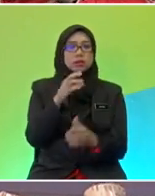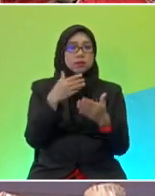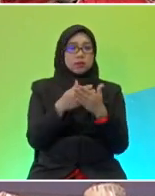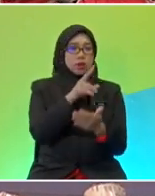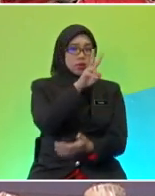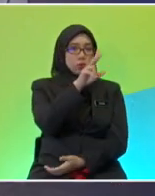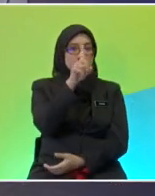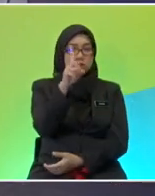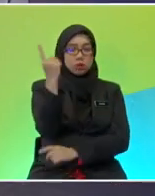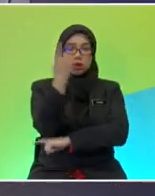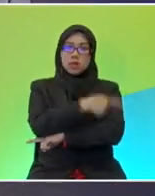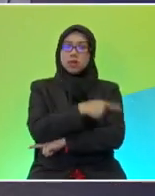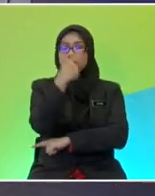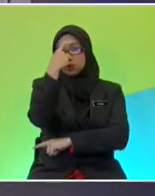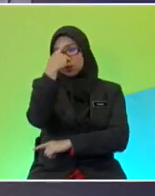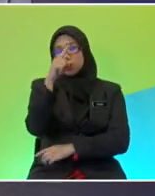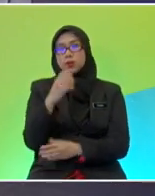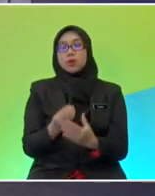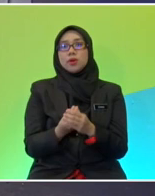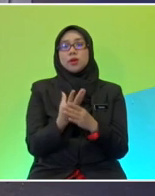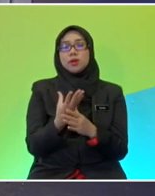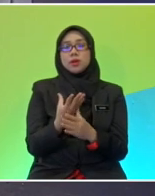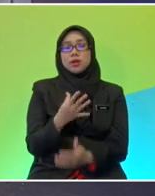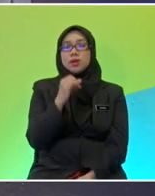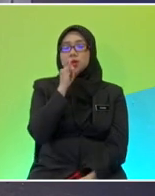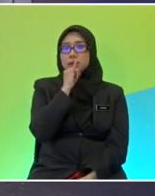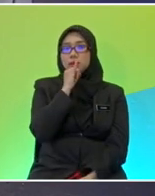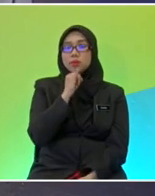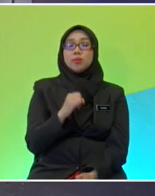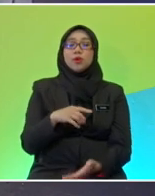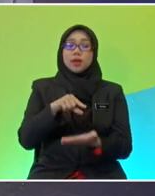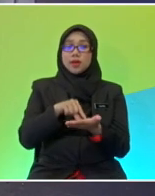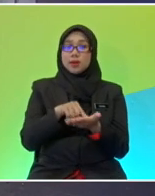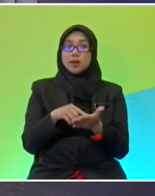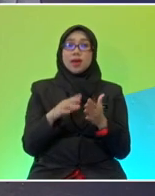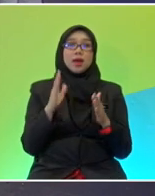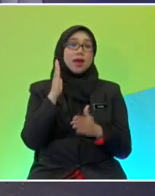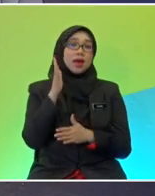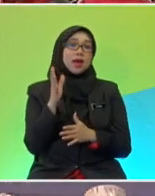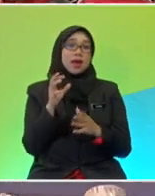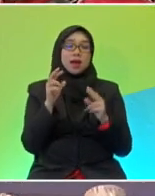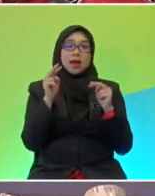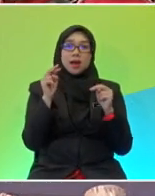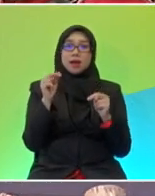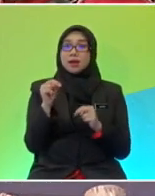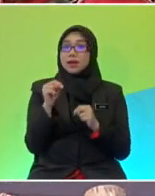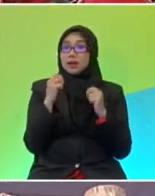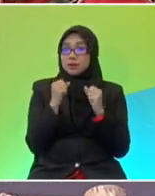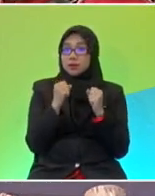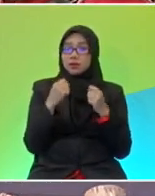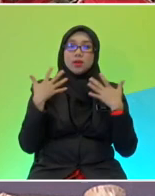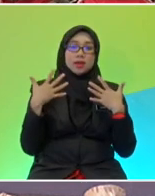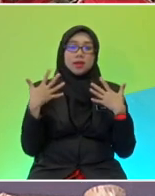untuk menetas dan ibu ayam akan mengeram telur untuk memastikan telur kekal hangat ya